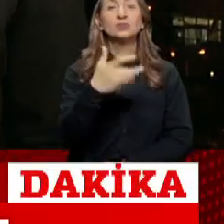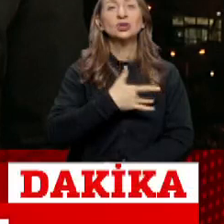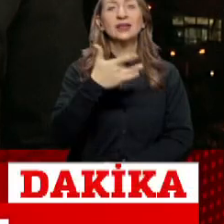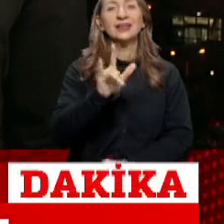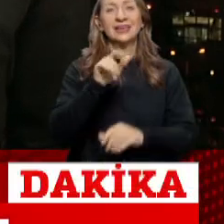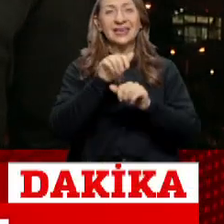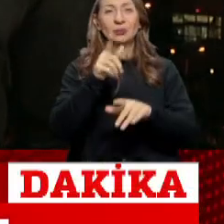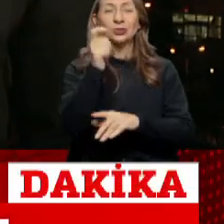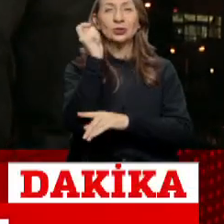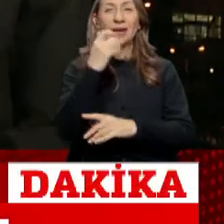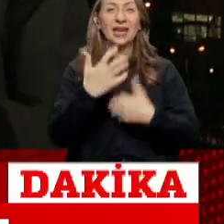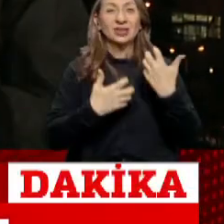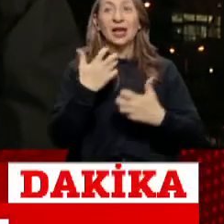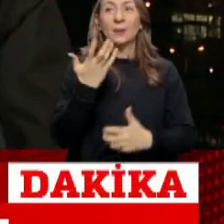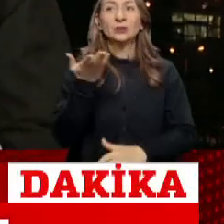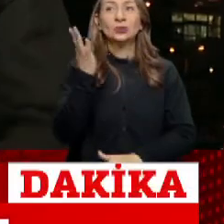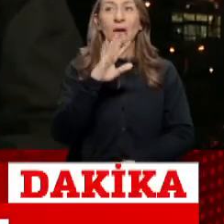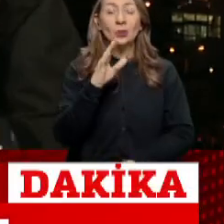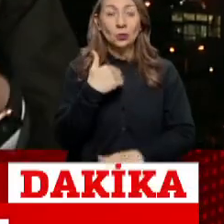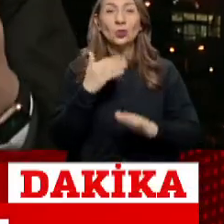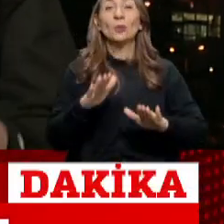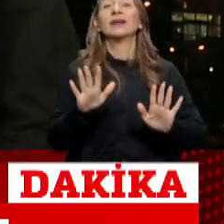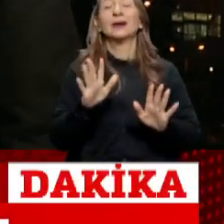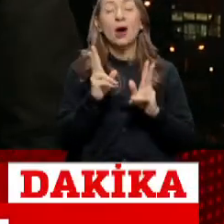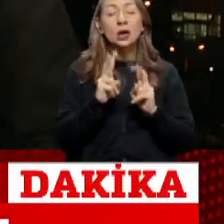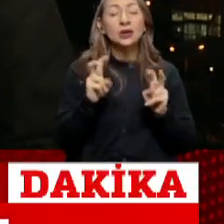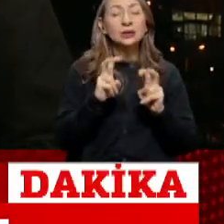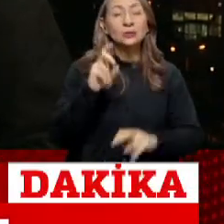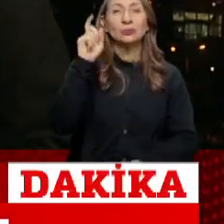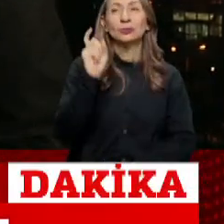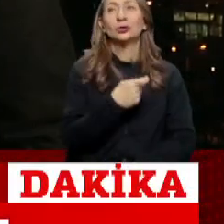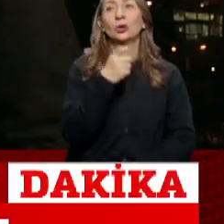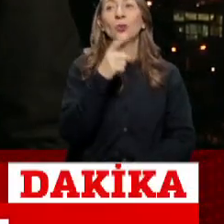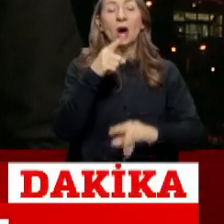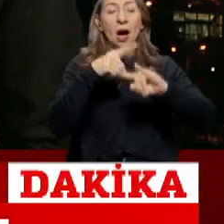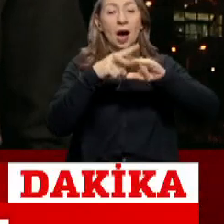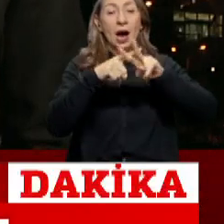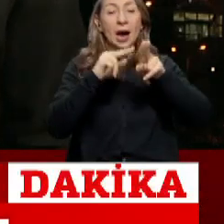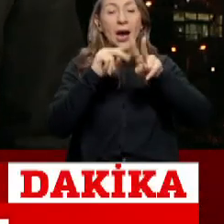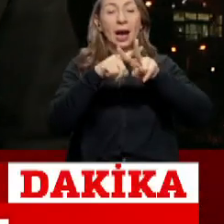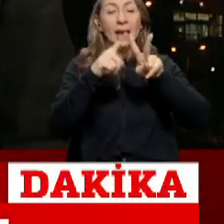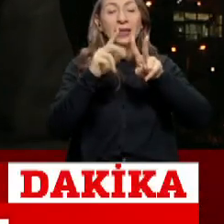biraz da tabii bu sunumun heyecanı değil ama ondan sonra tabii boş durur muyuz? Araştırdık, bulduk. Bu Hakan Kara'ya